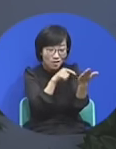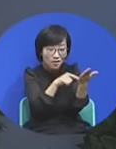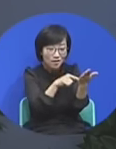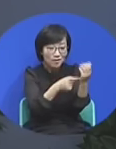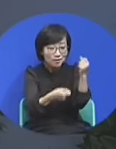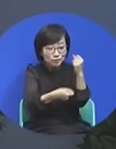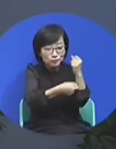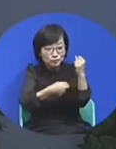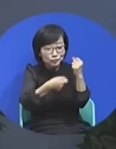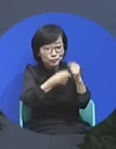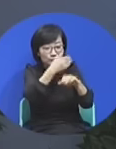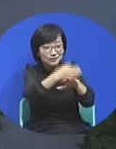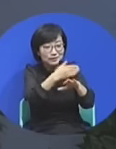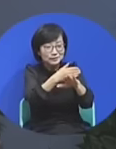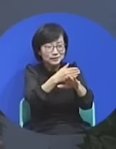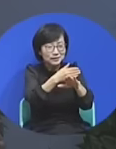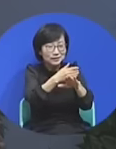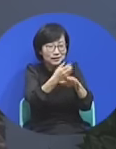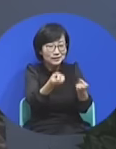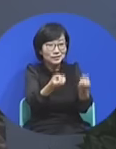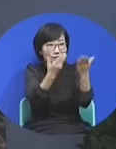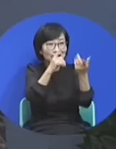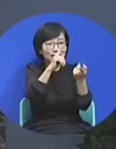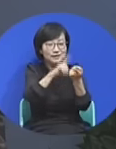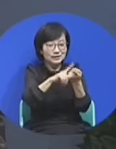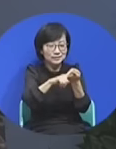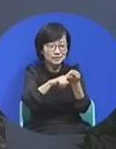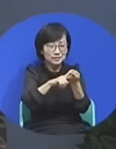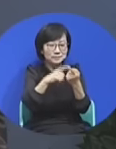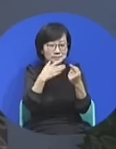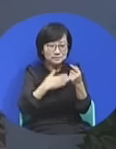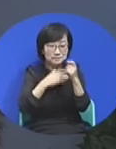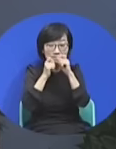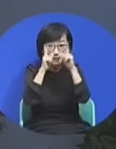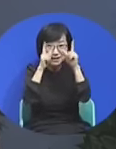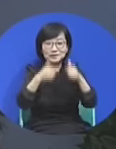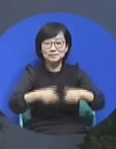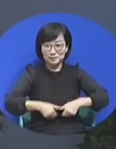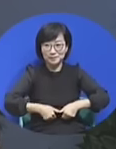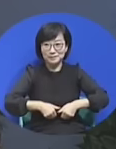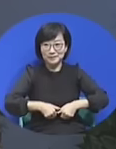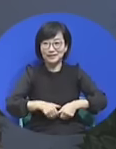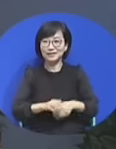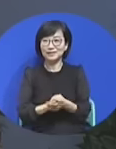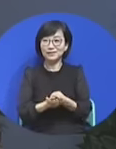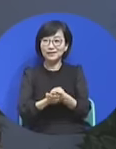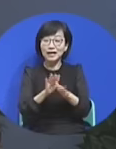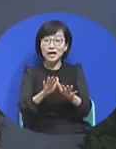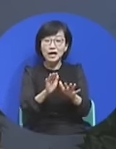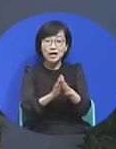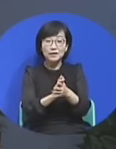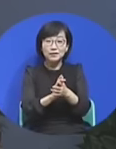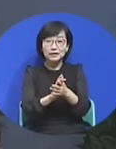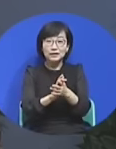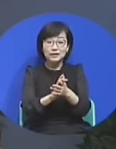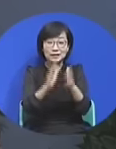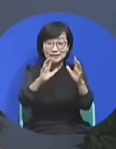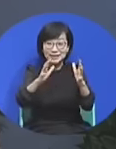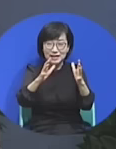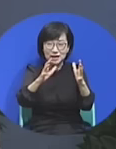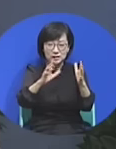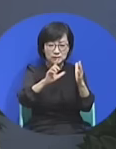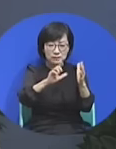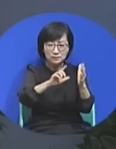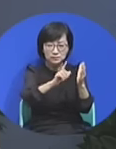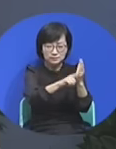Today we must discover the significance of the Feast of Harvest as recorded in the Bible. 일곱 명이 시대를 바꾼